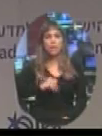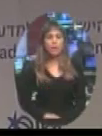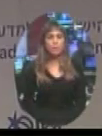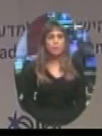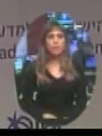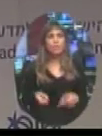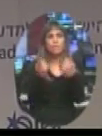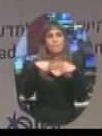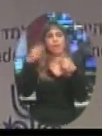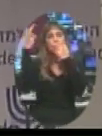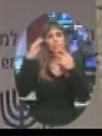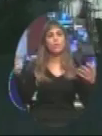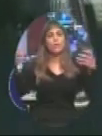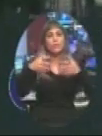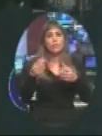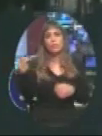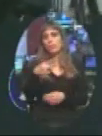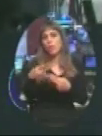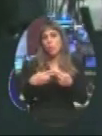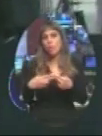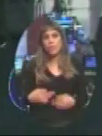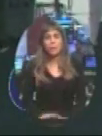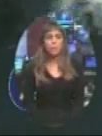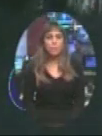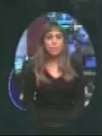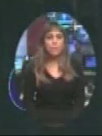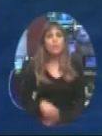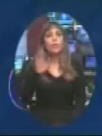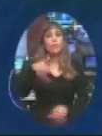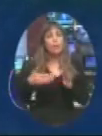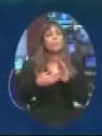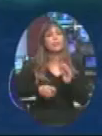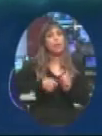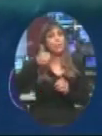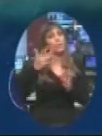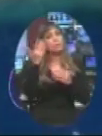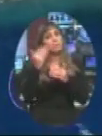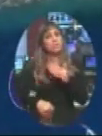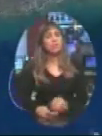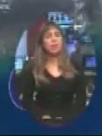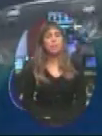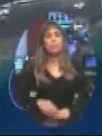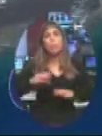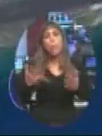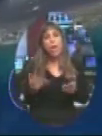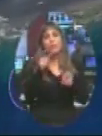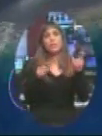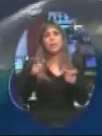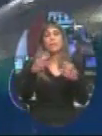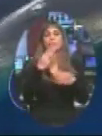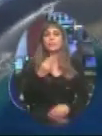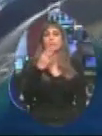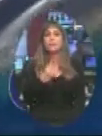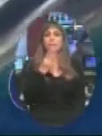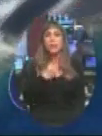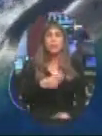להתכנס בשבועיים הקרובים, יכול ועד אז גם הבדיקה המנהלית תסתיים, ואז אולי יקבלו אזרחי ישראל תשובה לשאלה עד